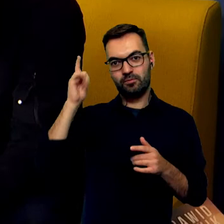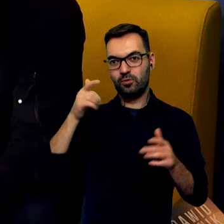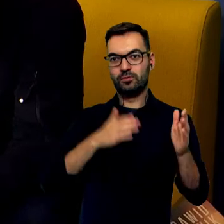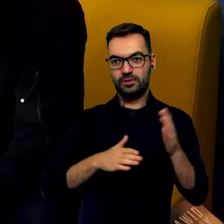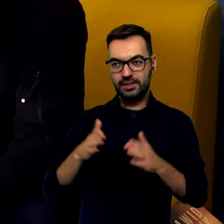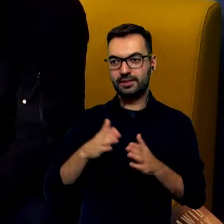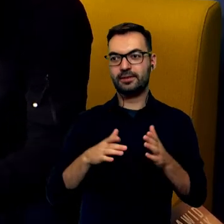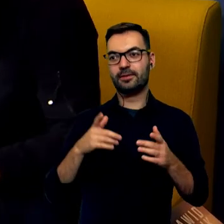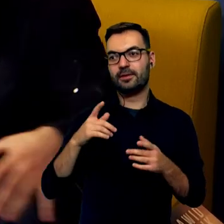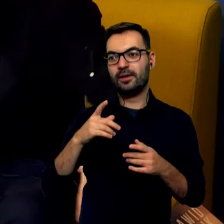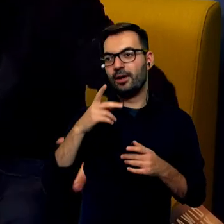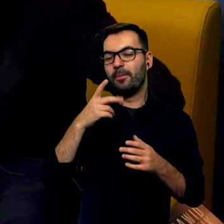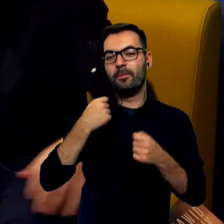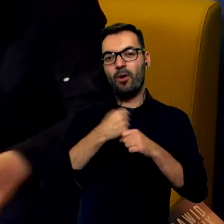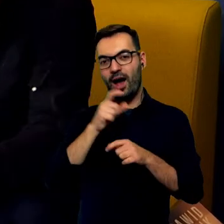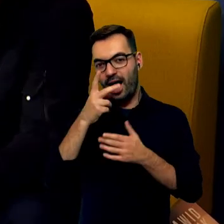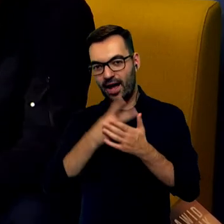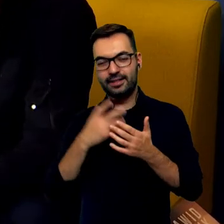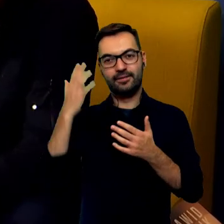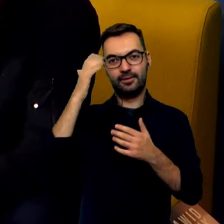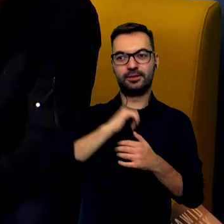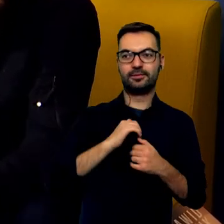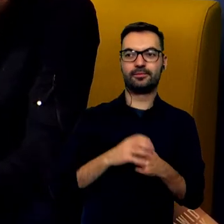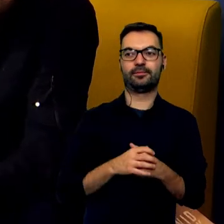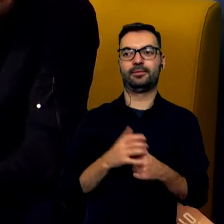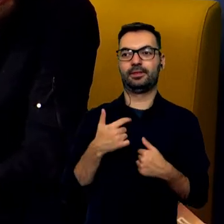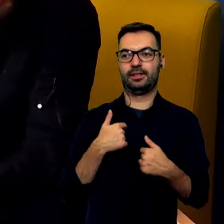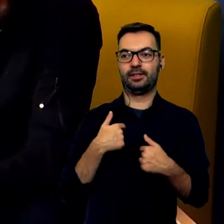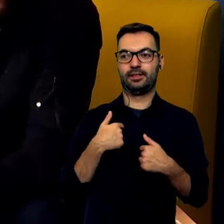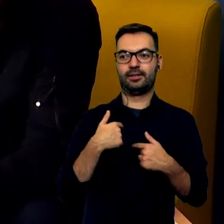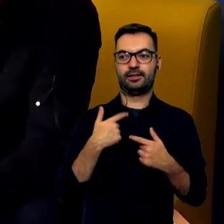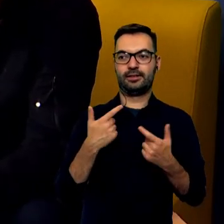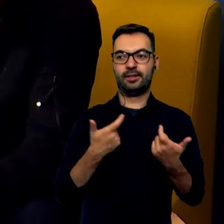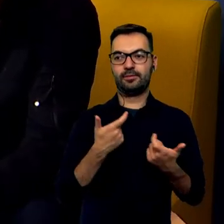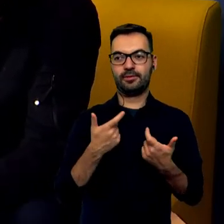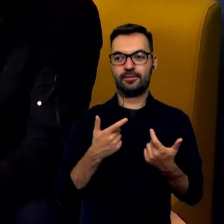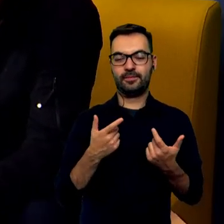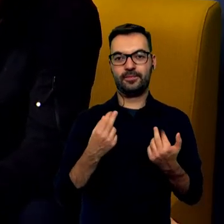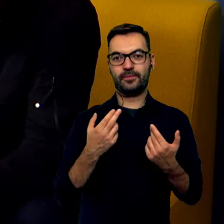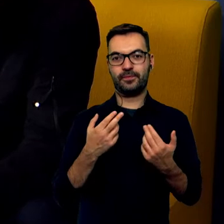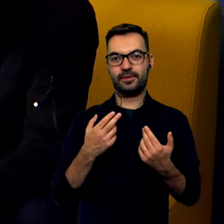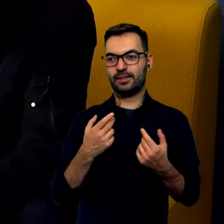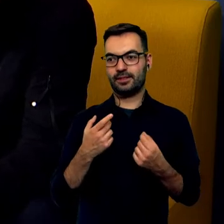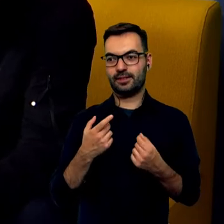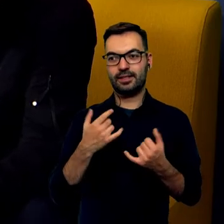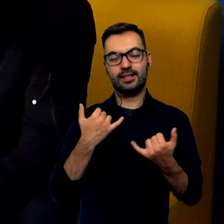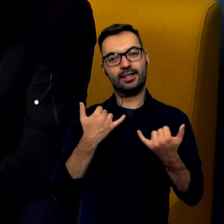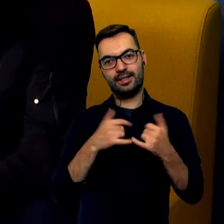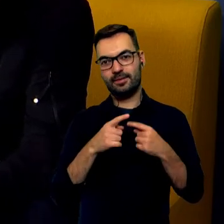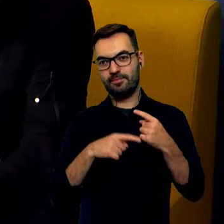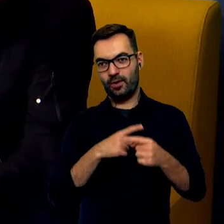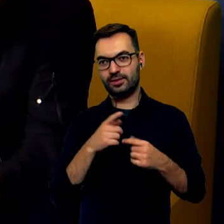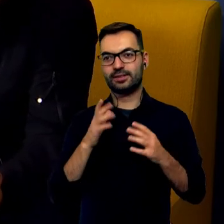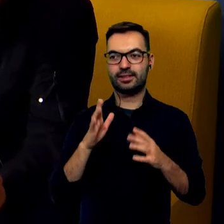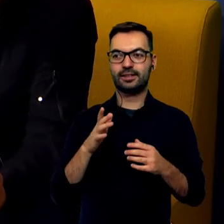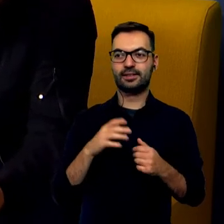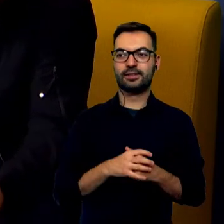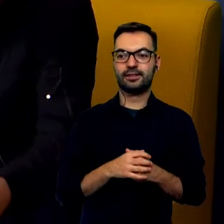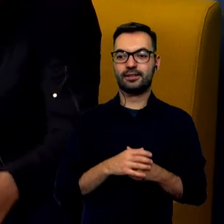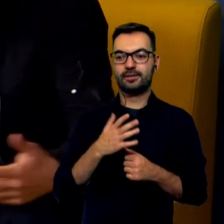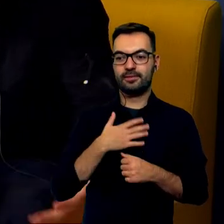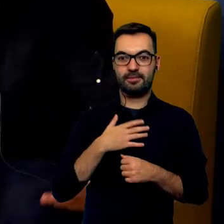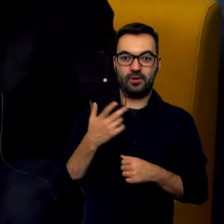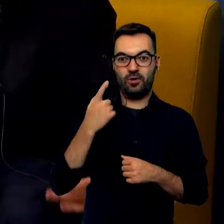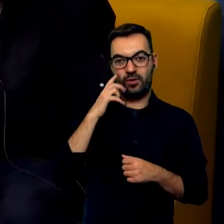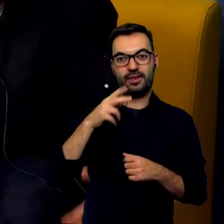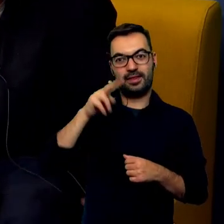się przygotowywać i poznajesz bohatera, albo sobie wyobrażasz to. Ja właśnie trochę to taki, nie ten sam proces, ale jednak tam jest